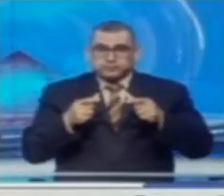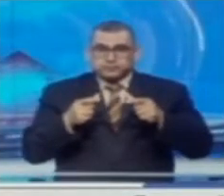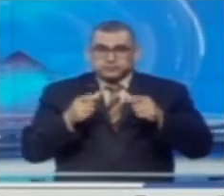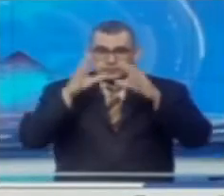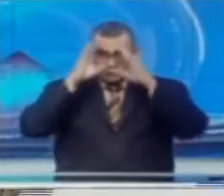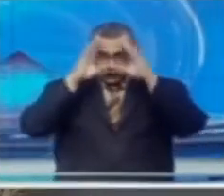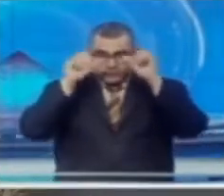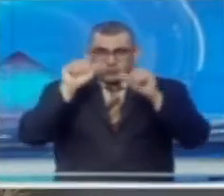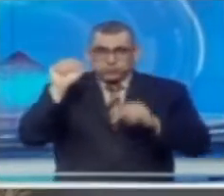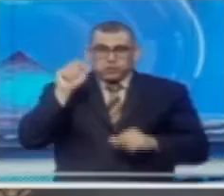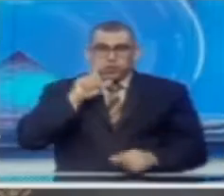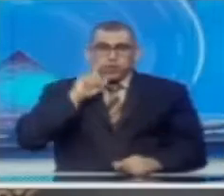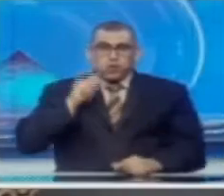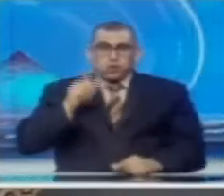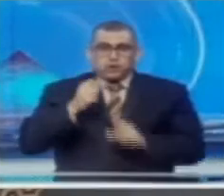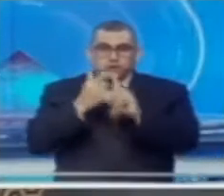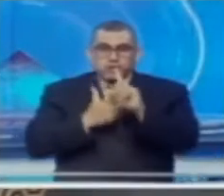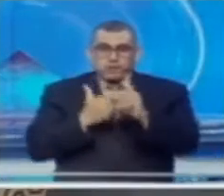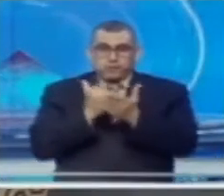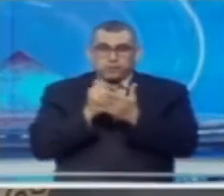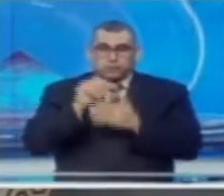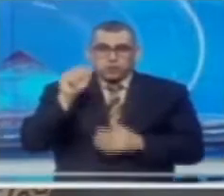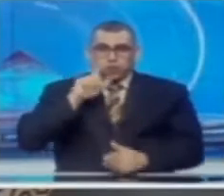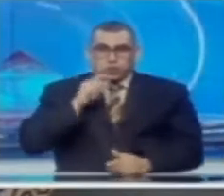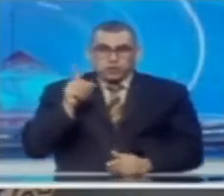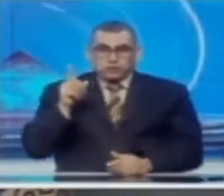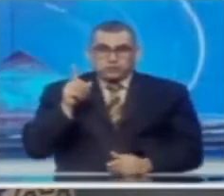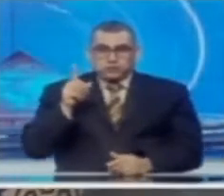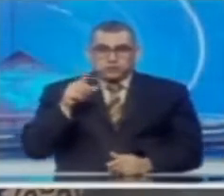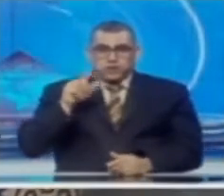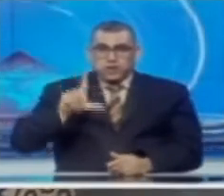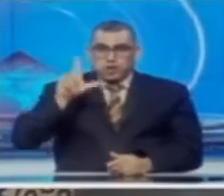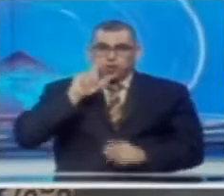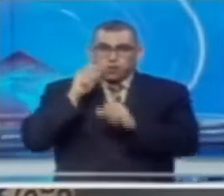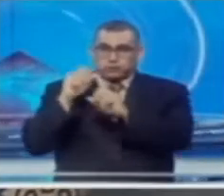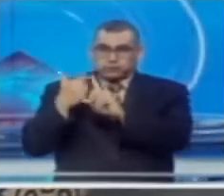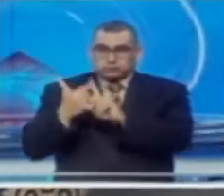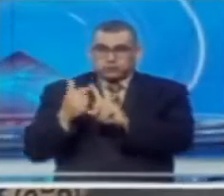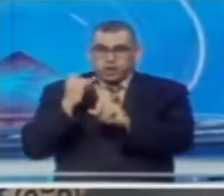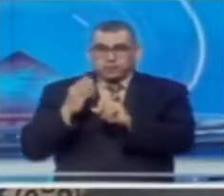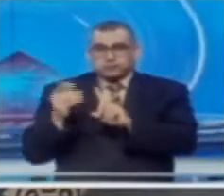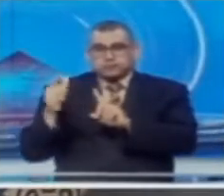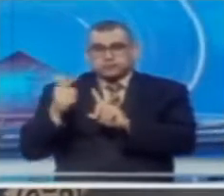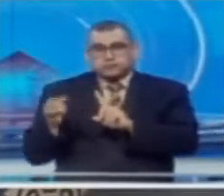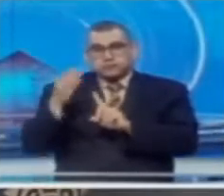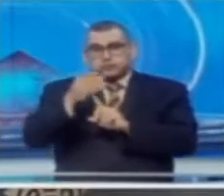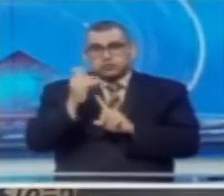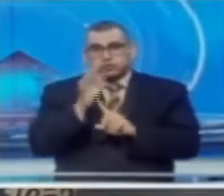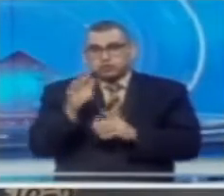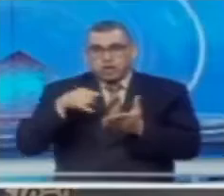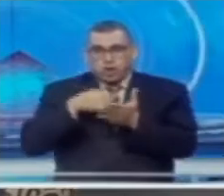السفير ماكسيم صبح وهو المبعوث الرئيس الأوكراني للدول العربية والشرق الأوسط.